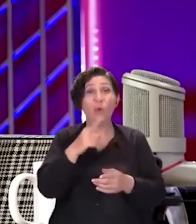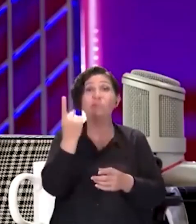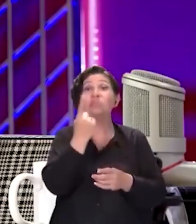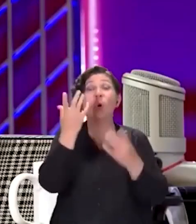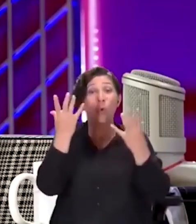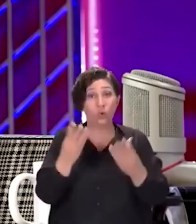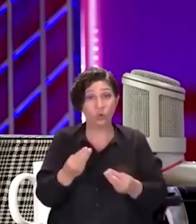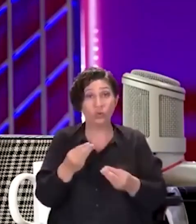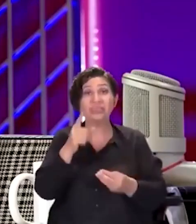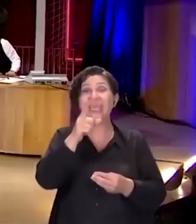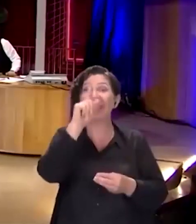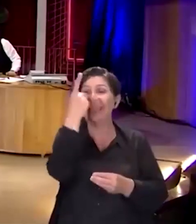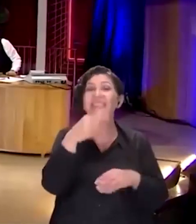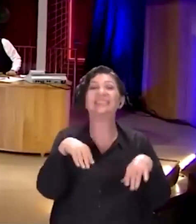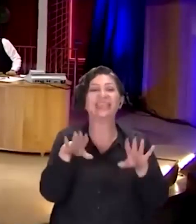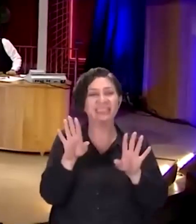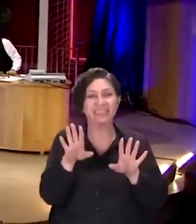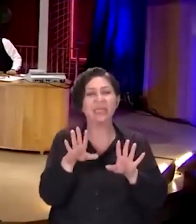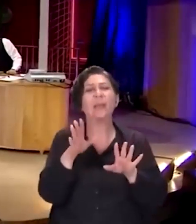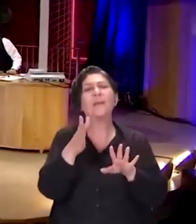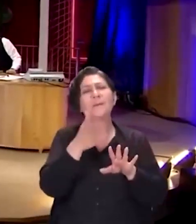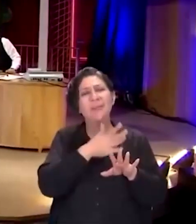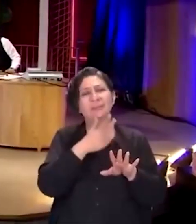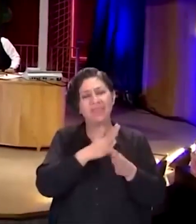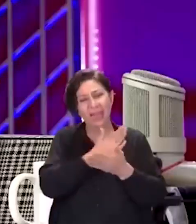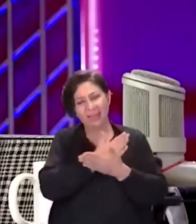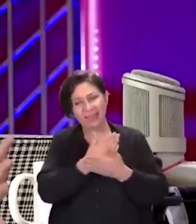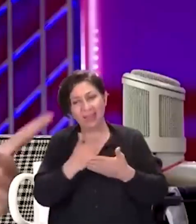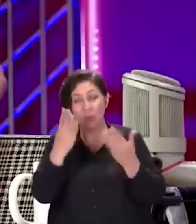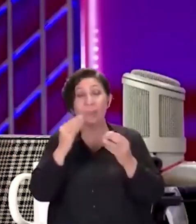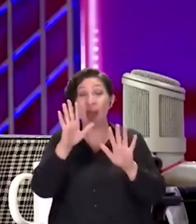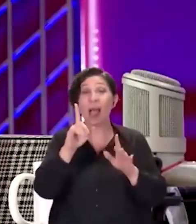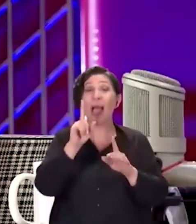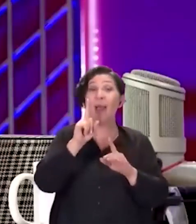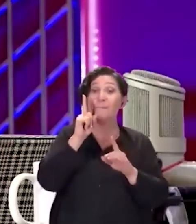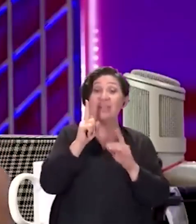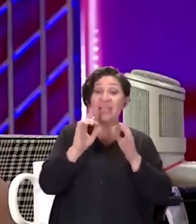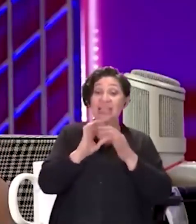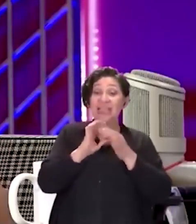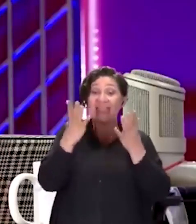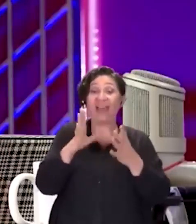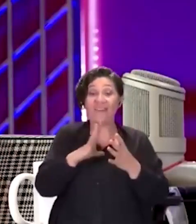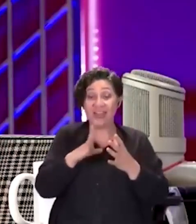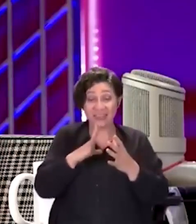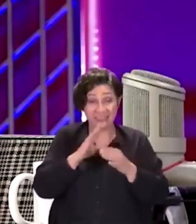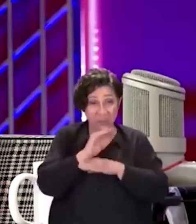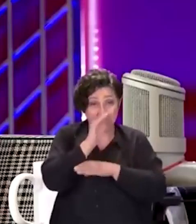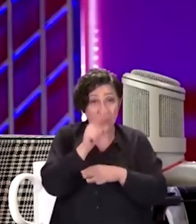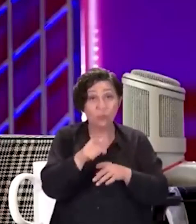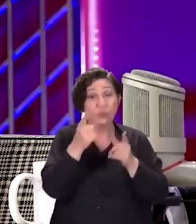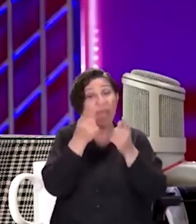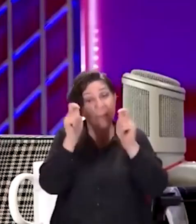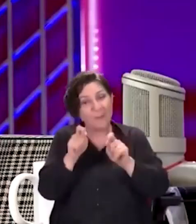şeyin olduğunu, hani sen yalnız değilsin. Evet, bilimsel ilerleyebilirsin ama bak manevi bir sebepten dolayı sorun yaşıyorsan böyle bir